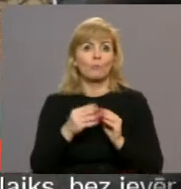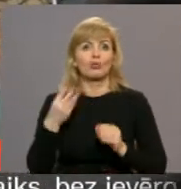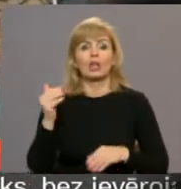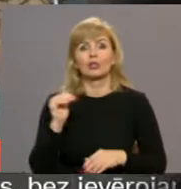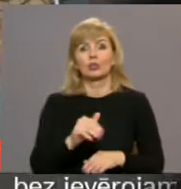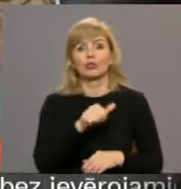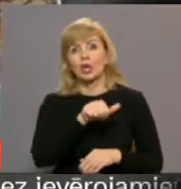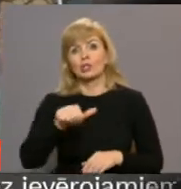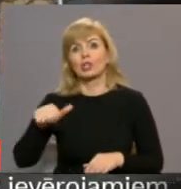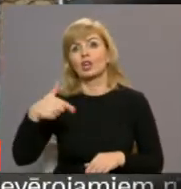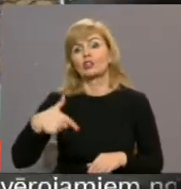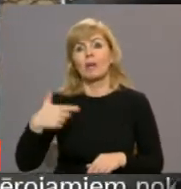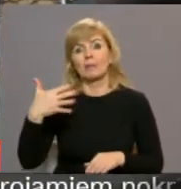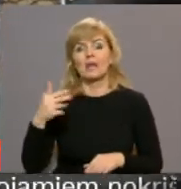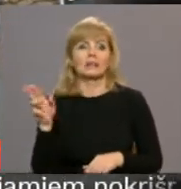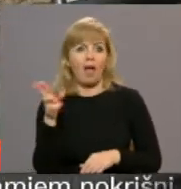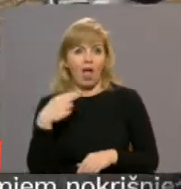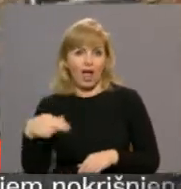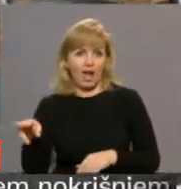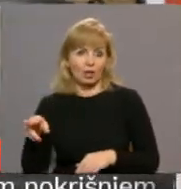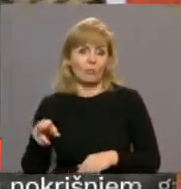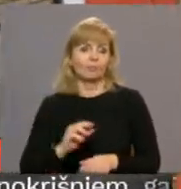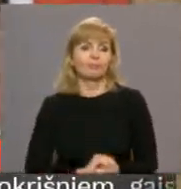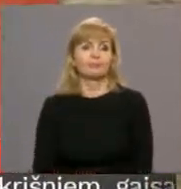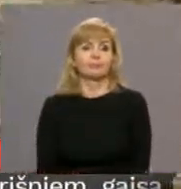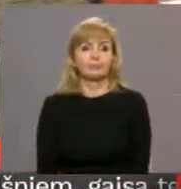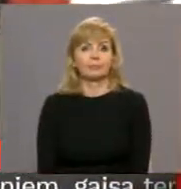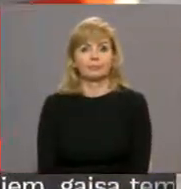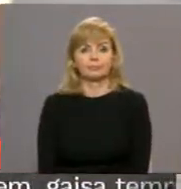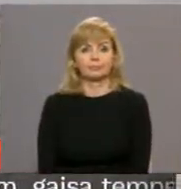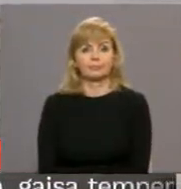4675 eiro. Dinija Jemeļanova, Māris Just, RTV no Latgales.